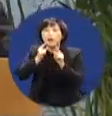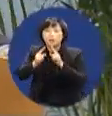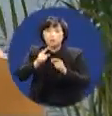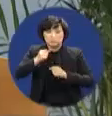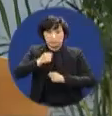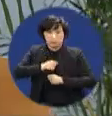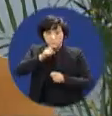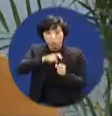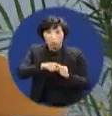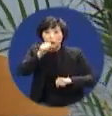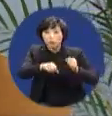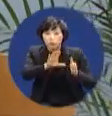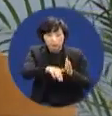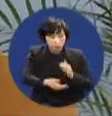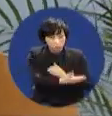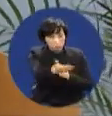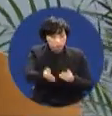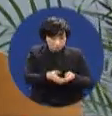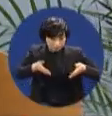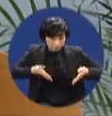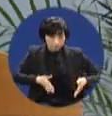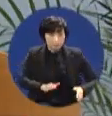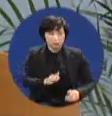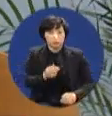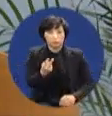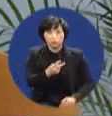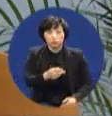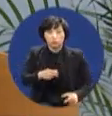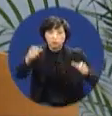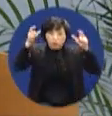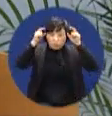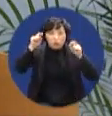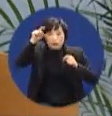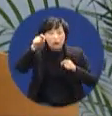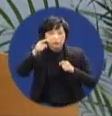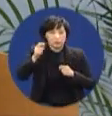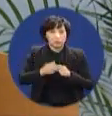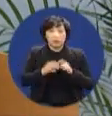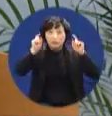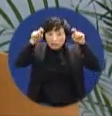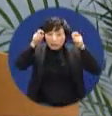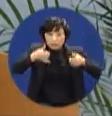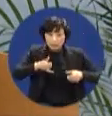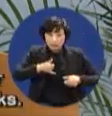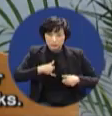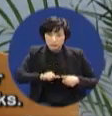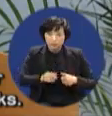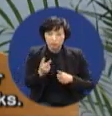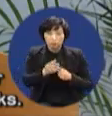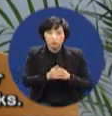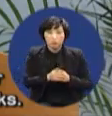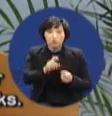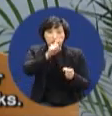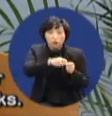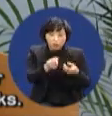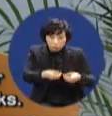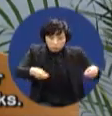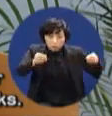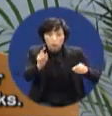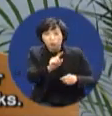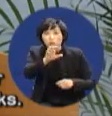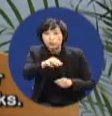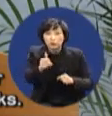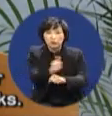하면 네 소생도 우양의 새끼도 떡반죽꾼으로도 네가 어디 가든지